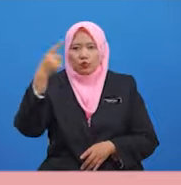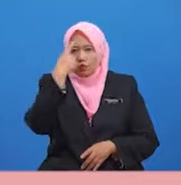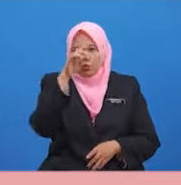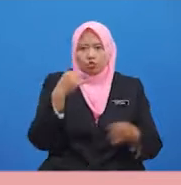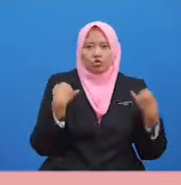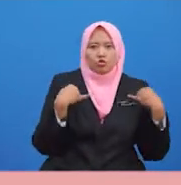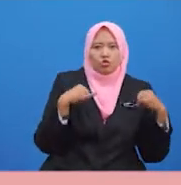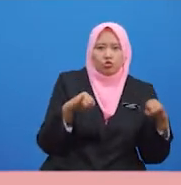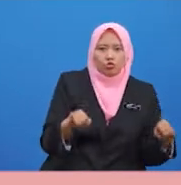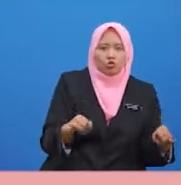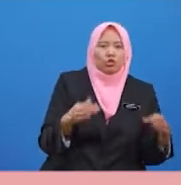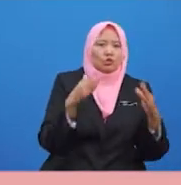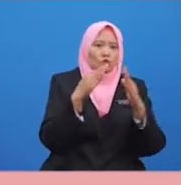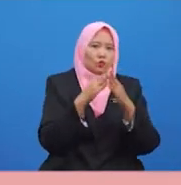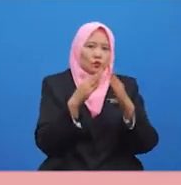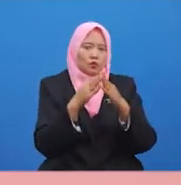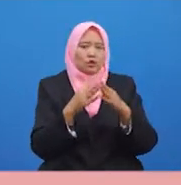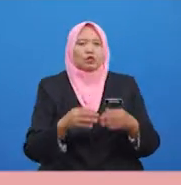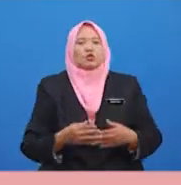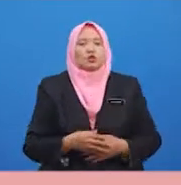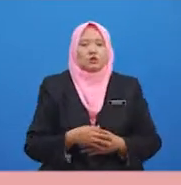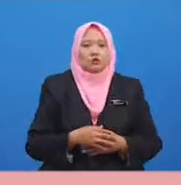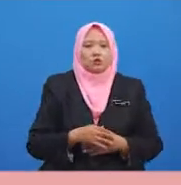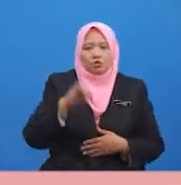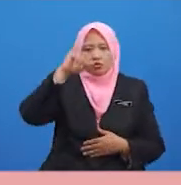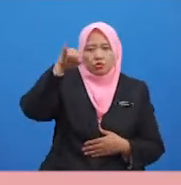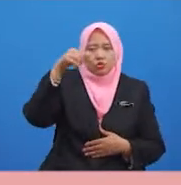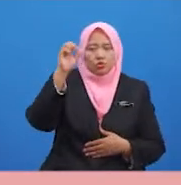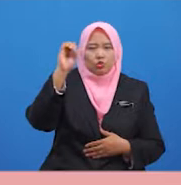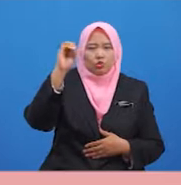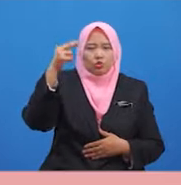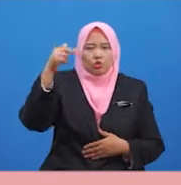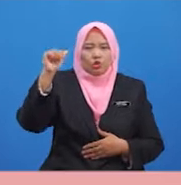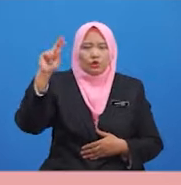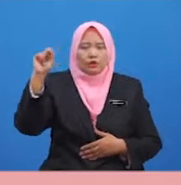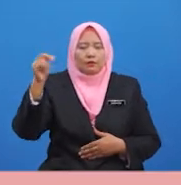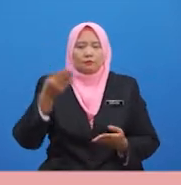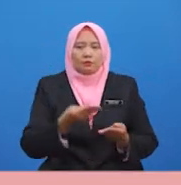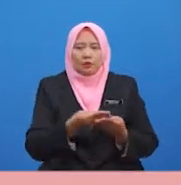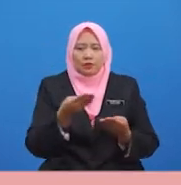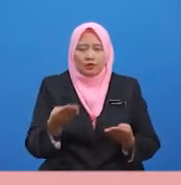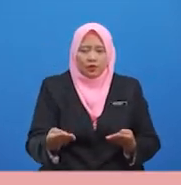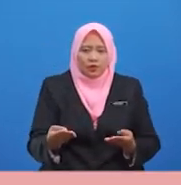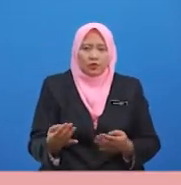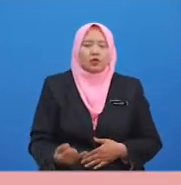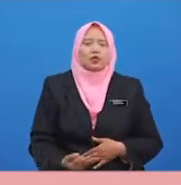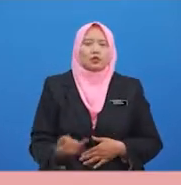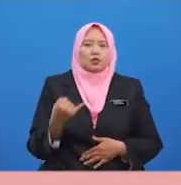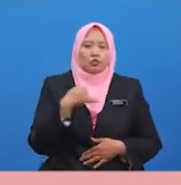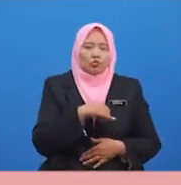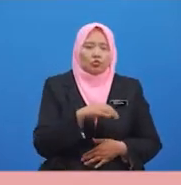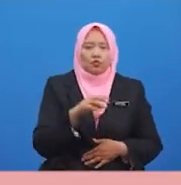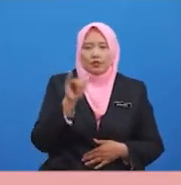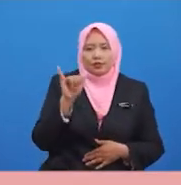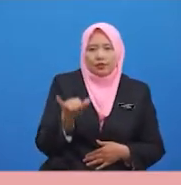akan dibayar imbuhan yang dipersetujui. Jenis akad ini sering dilakukan di negara